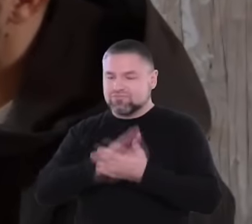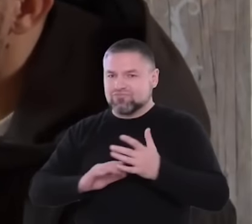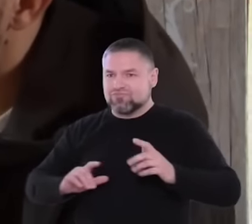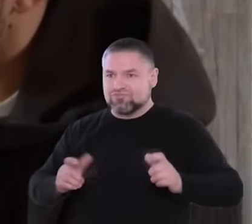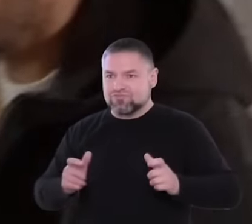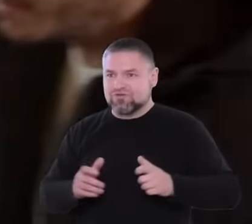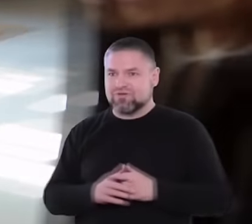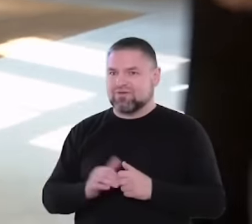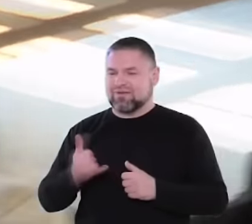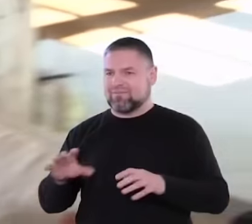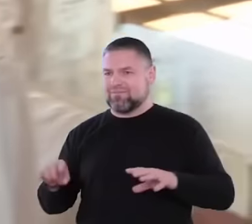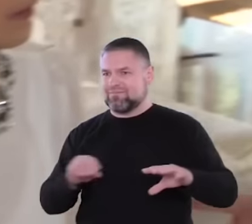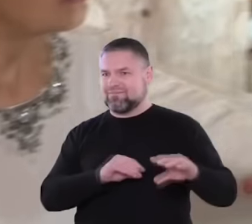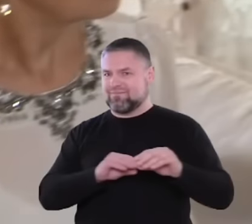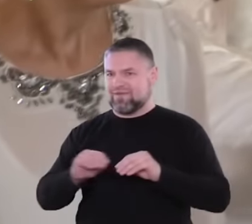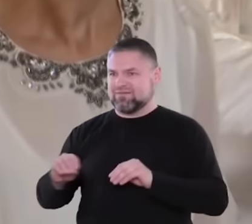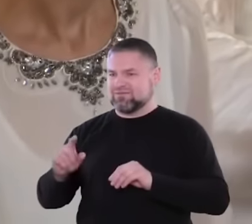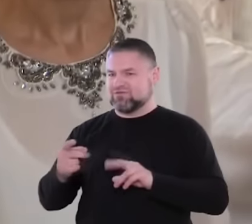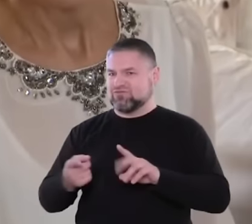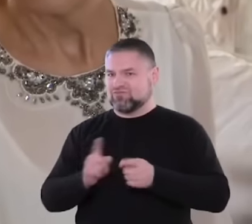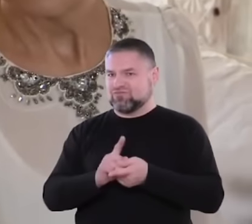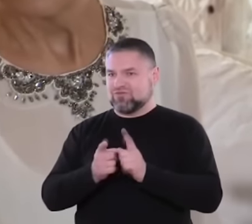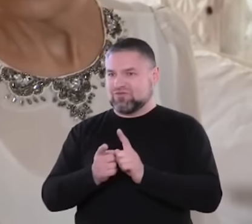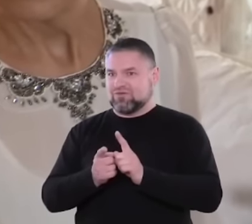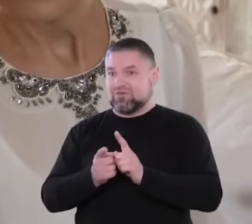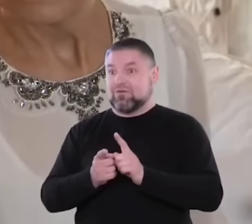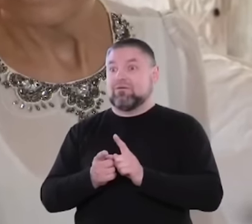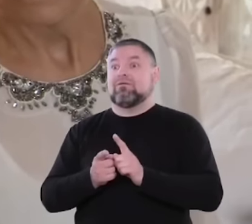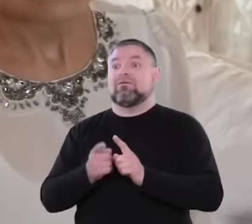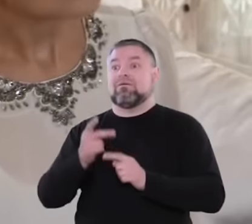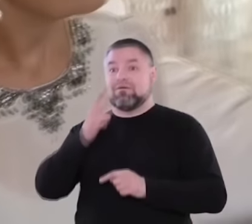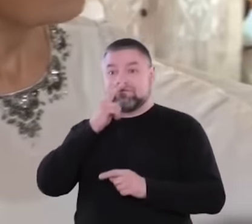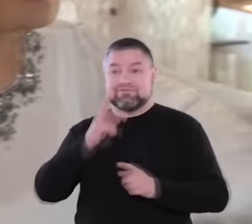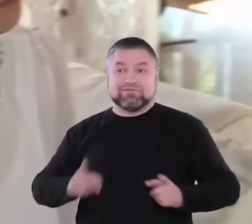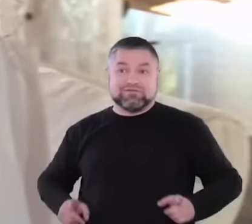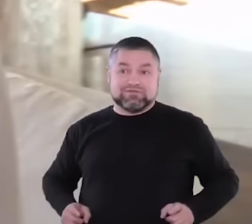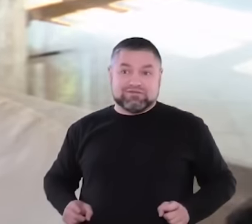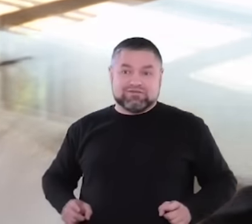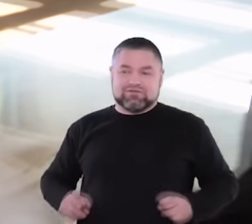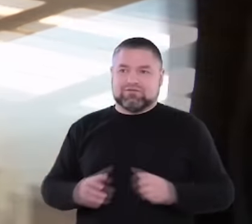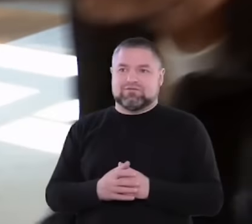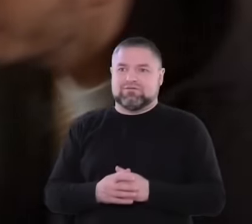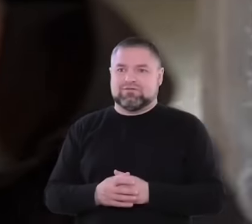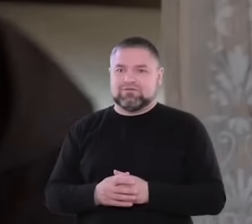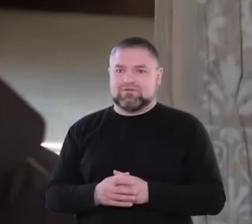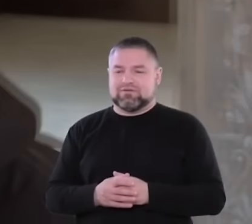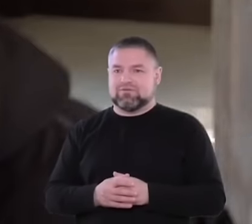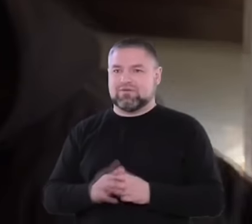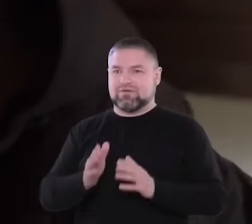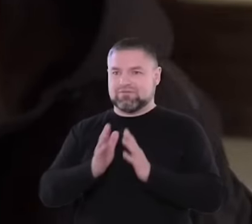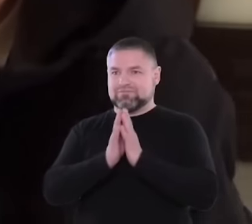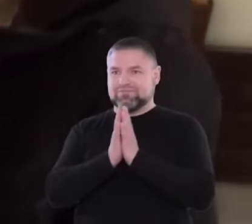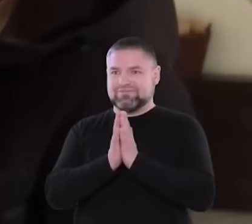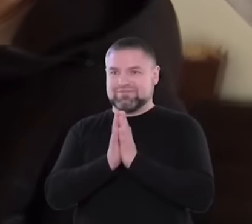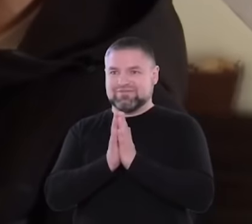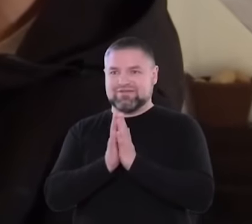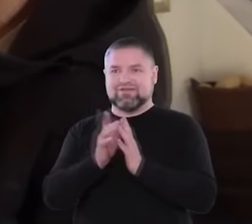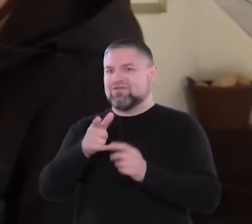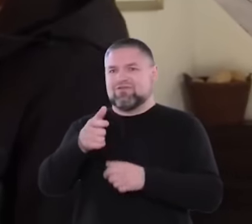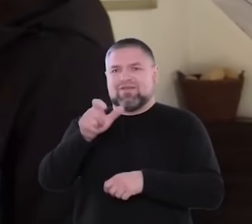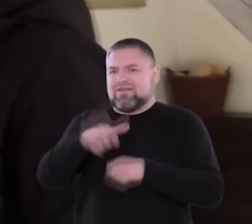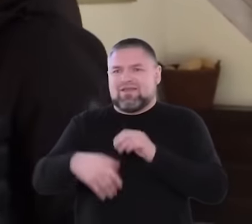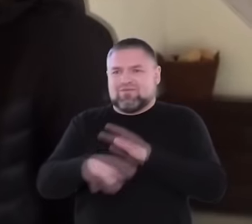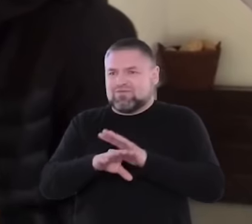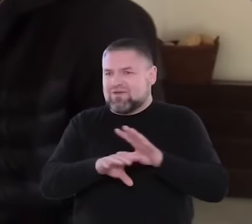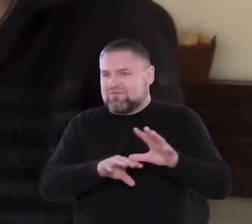co? Że na jaki masaż ty się chcesz umówić? O, jakąś zazdrość tutaj widzę. Ale posłuchaj, kochanie, tobie nie jest